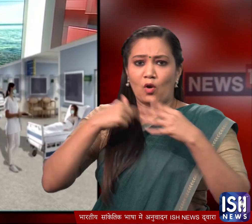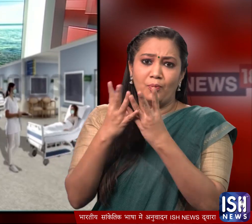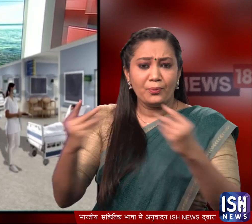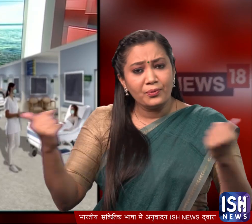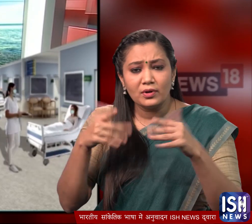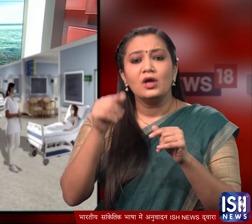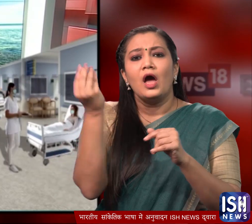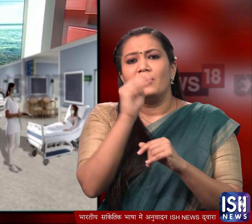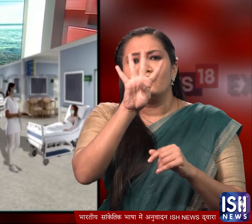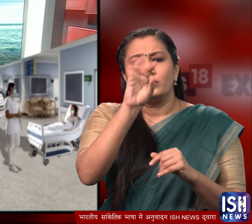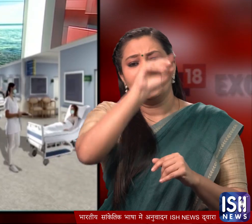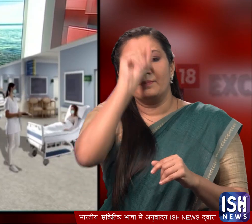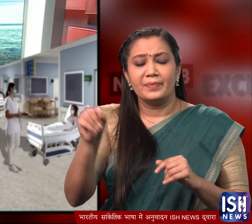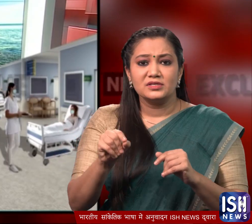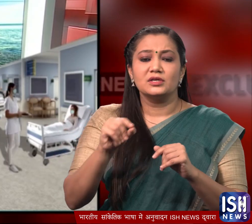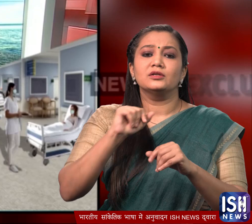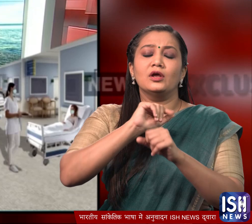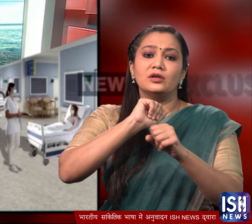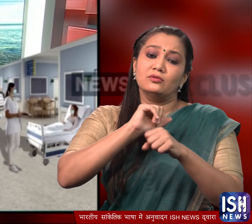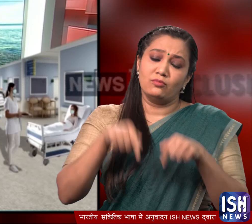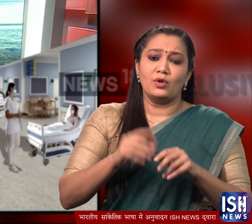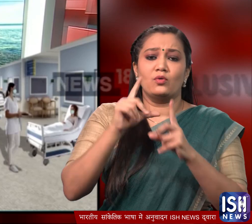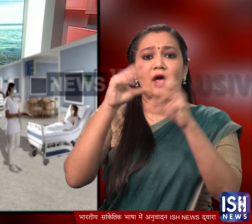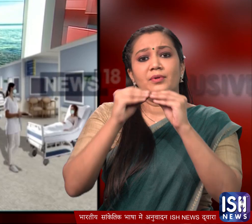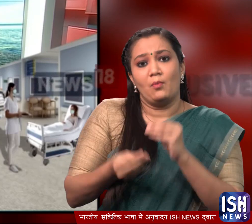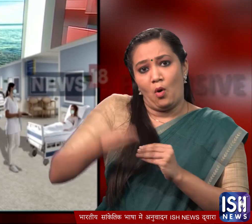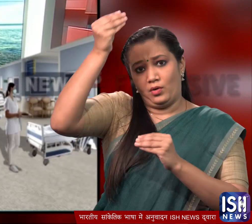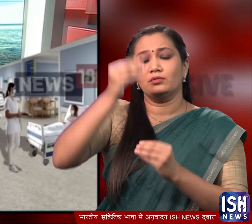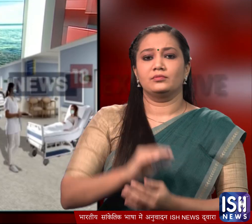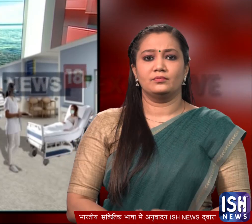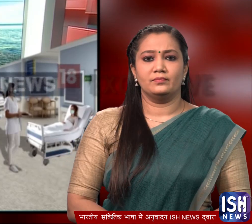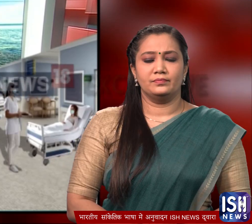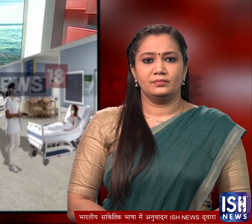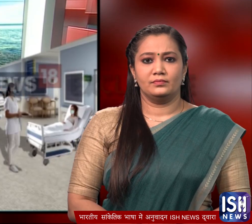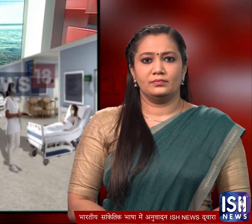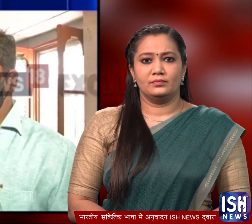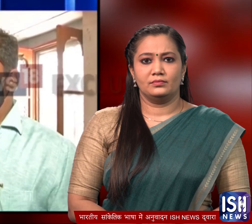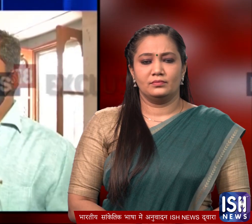ठीक हो चुके हैं, ऐसे 40% लोगों में भी शुगर लेवल बढ़ा हुआ पाया गया।